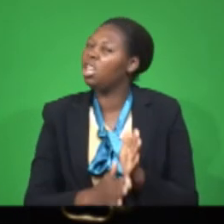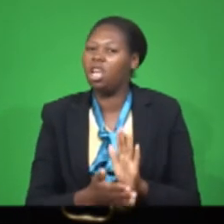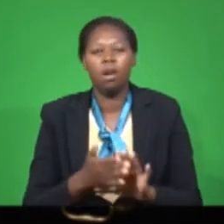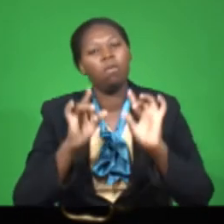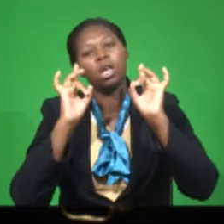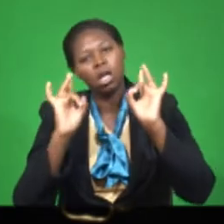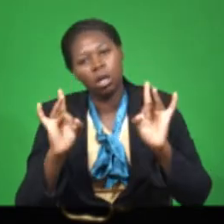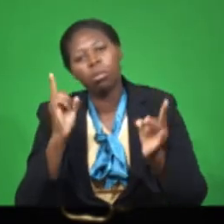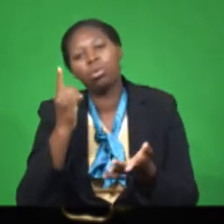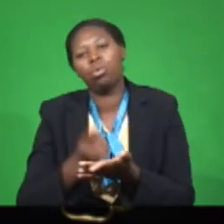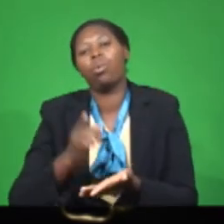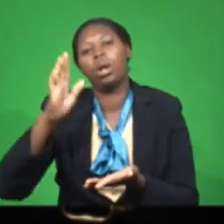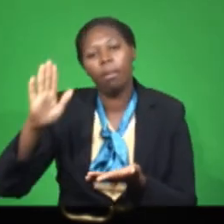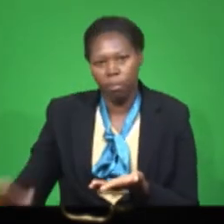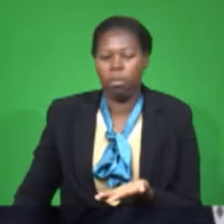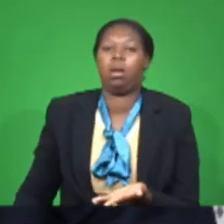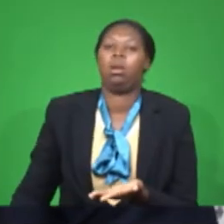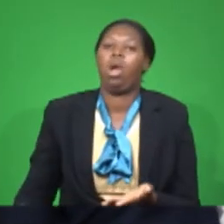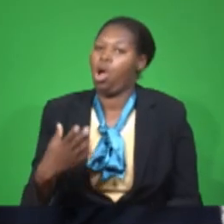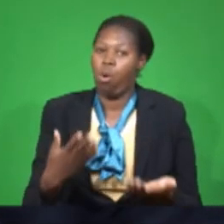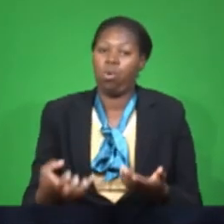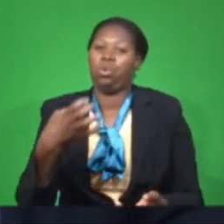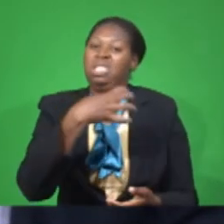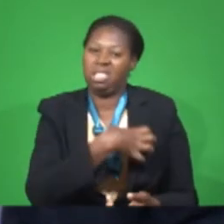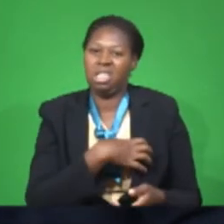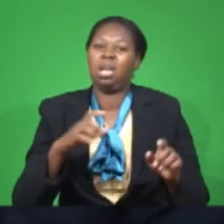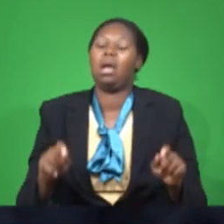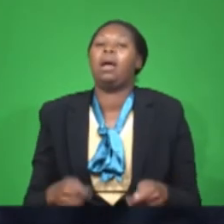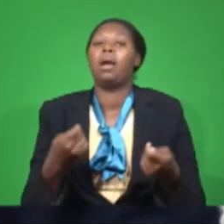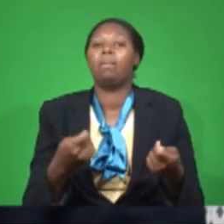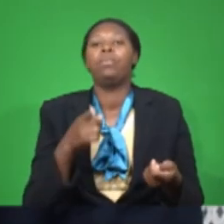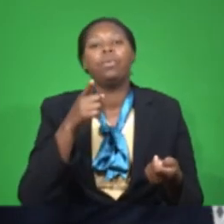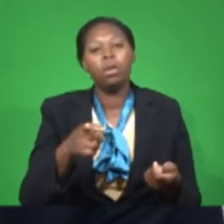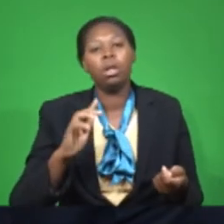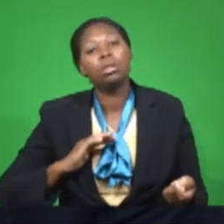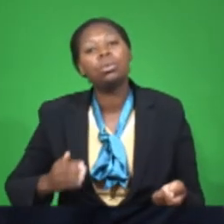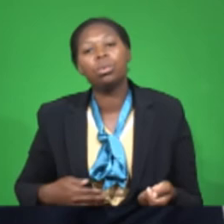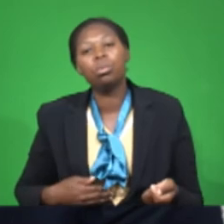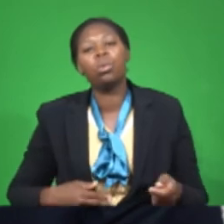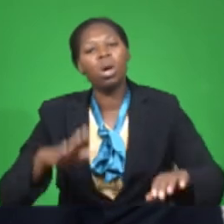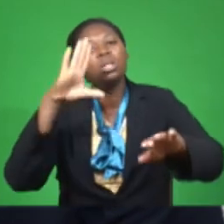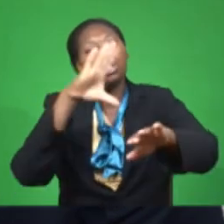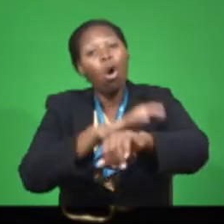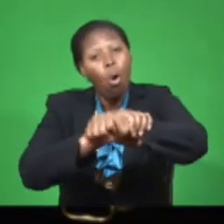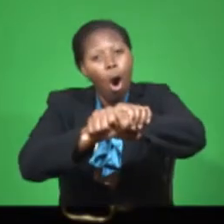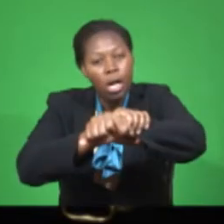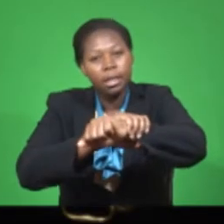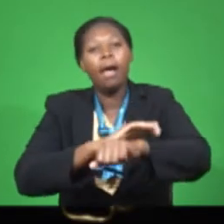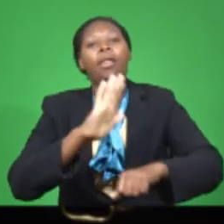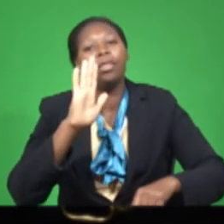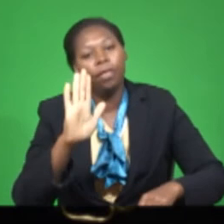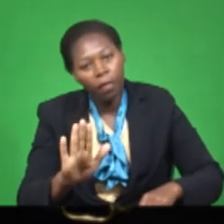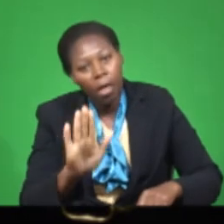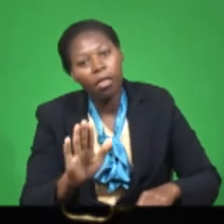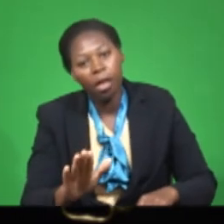Handitozviona. Mukadzi akatobatwa red handed. Unoziva kuti mumarayiro mwavo kunotori nevanhu vanozikama zvisina kana dhaudhi